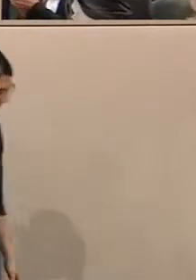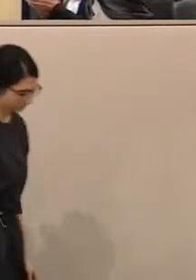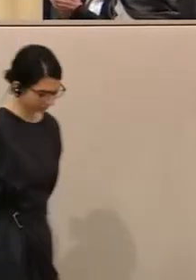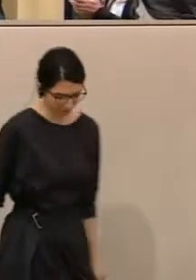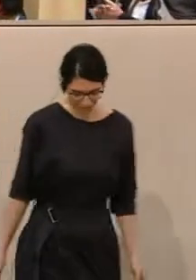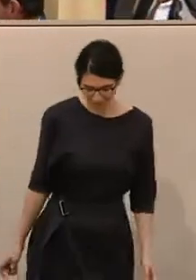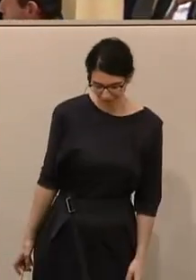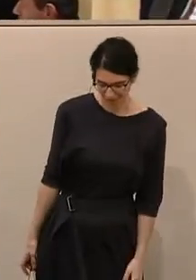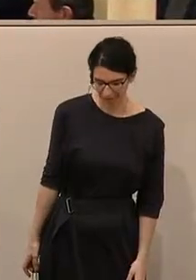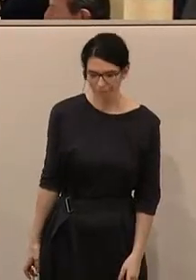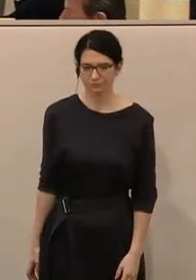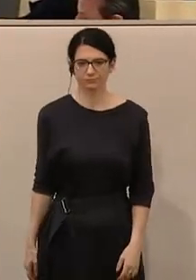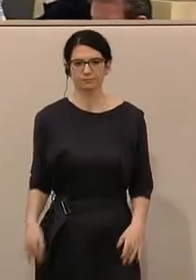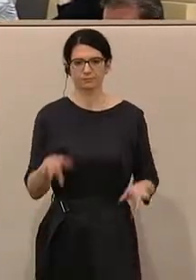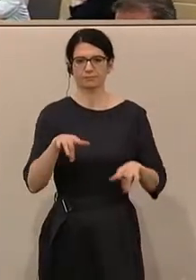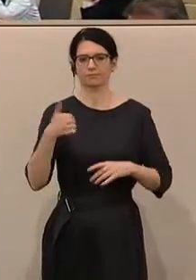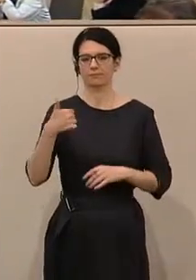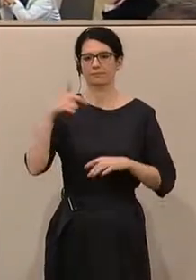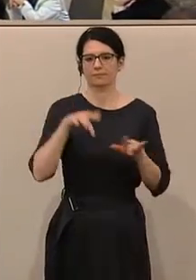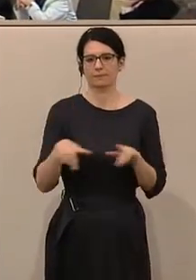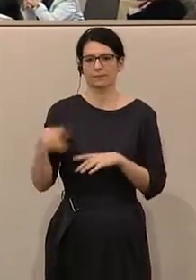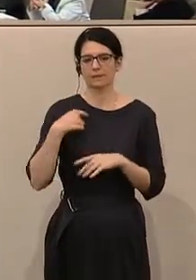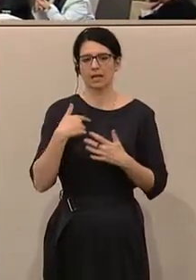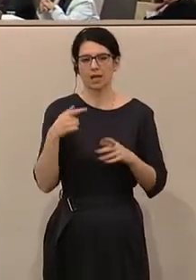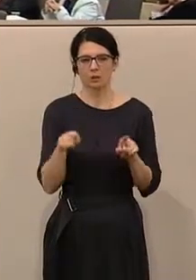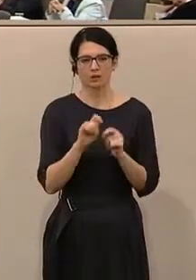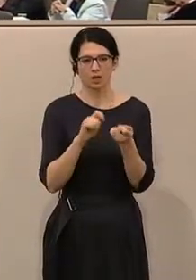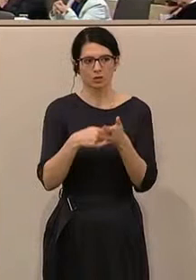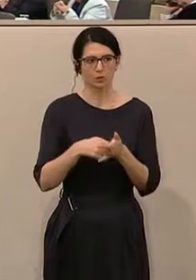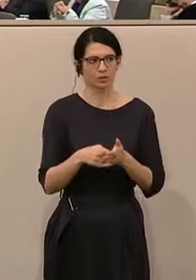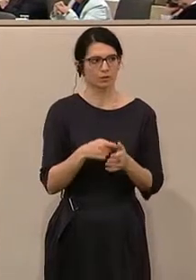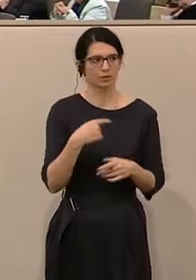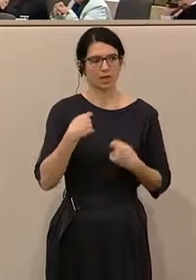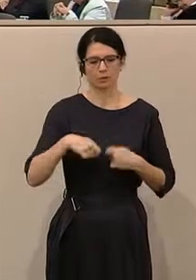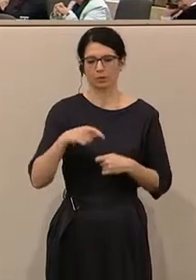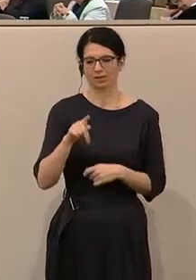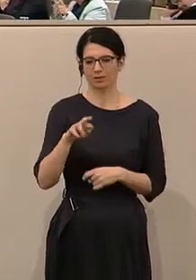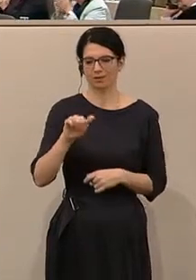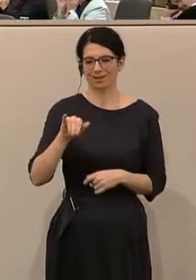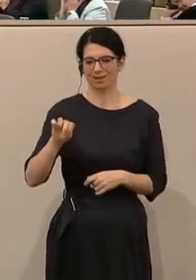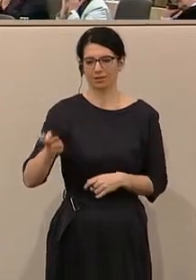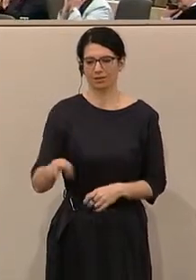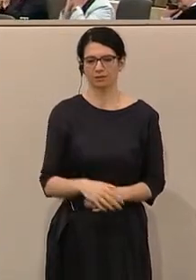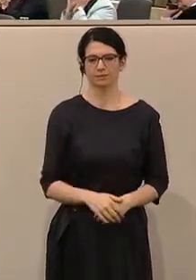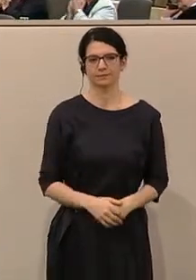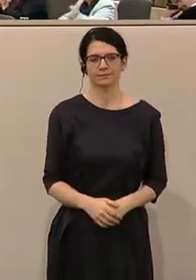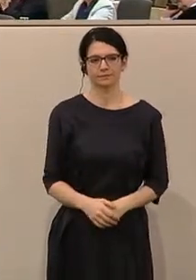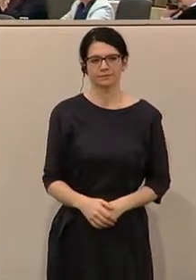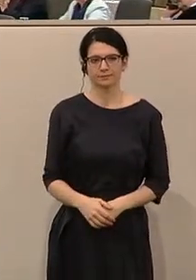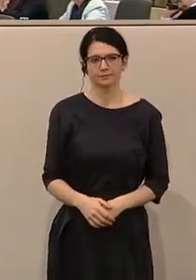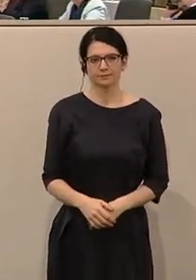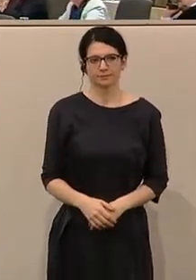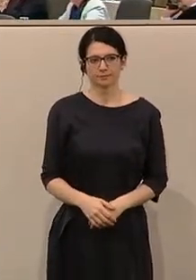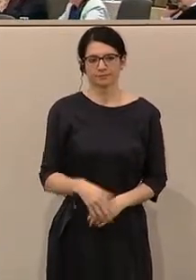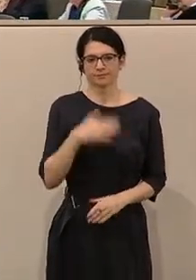habe eine Wortmeldung, also eine tatsächliche Berichtigung. Herr Abgeordneter Kreiner, bitte. Kajan Kreiner von der SPÖ mit einer